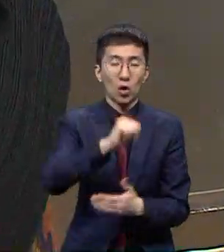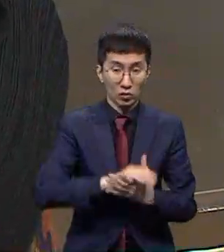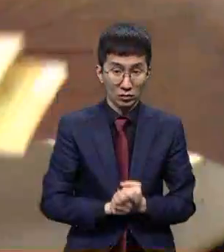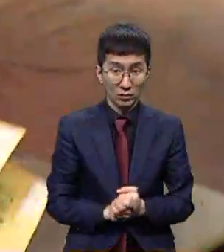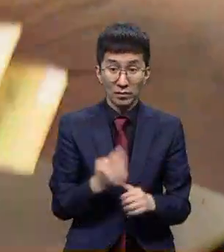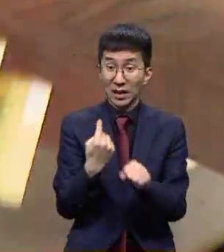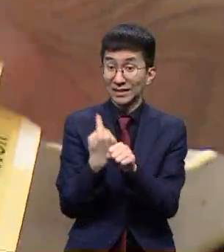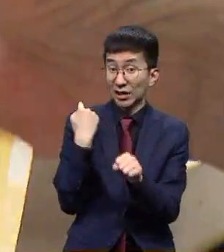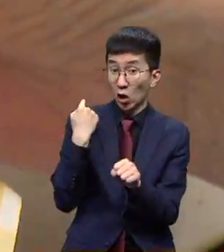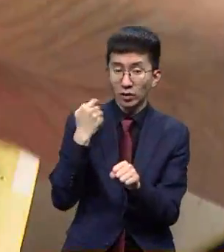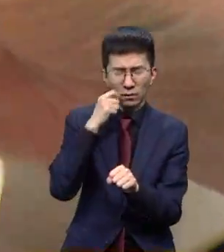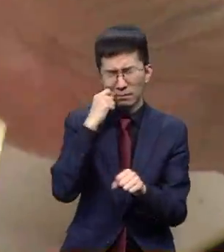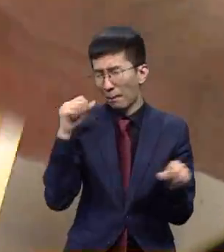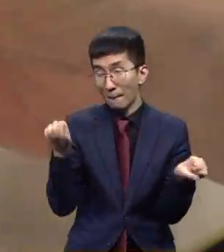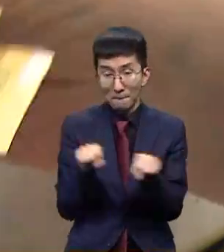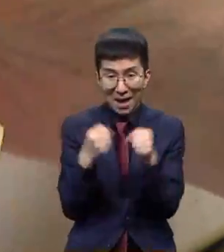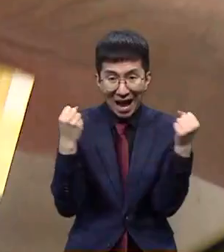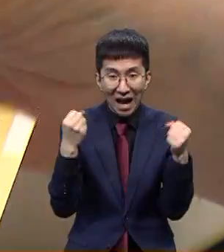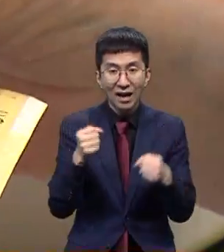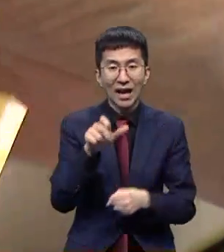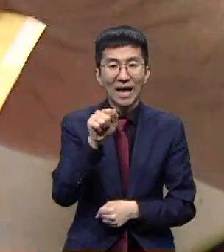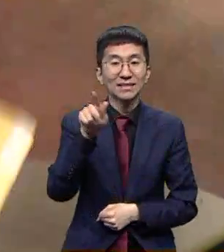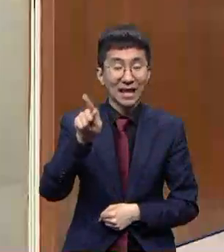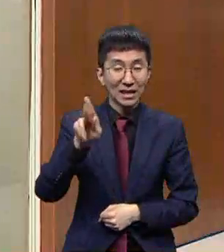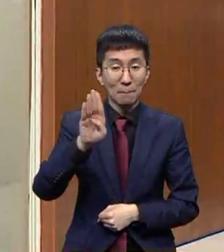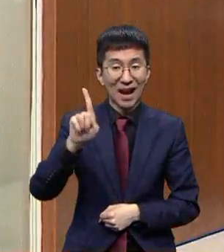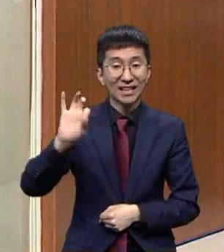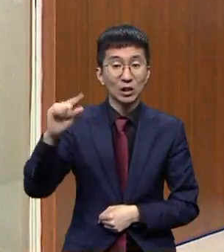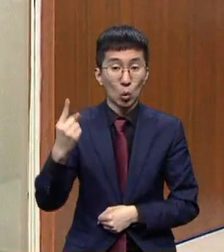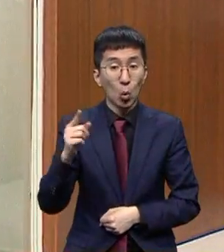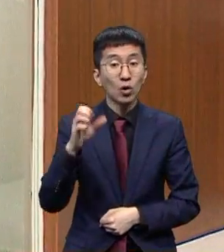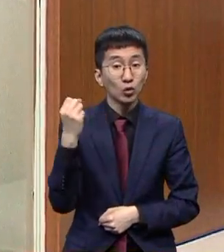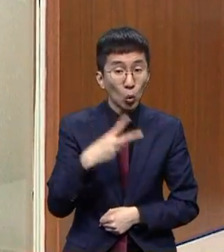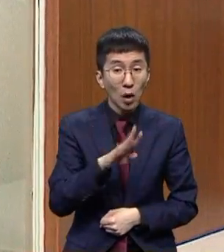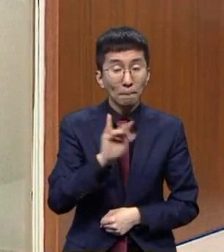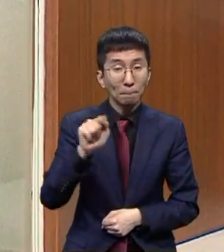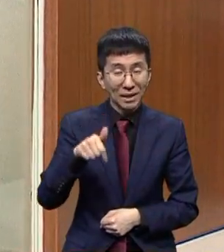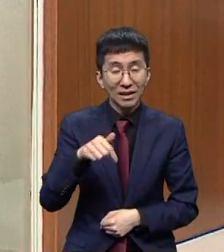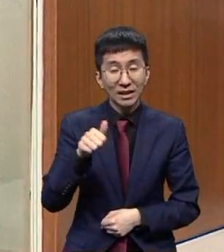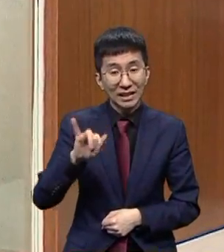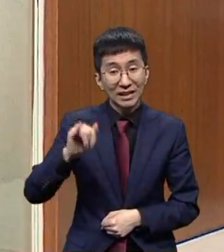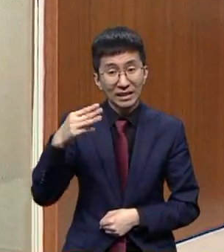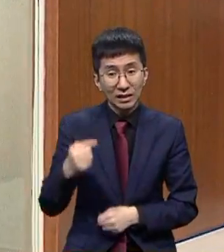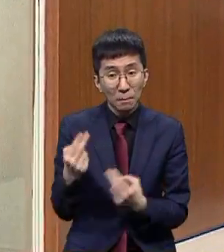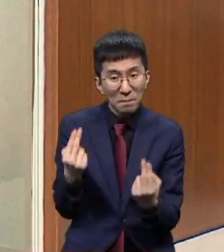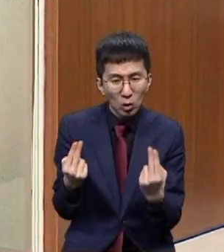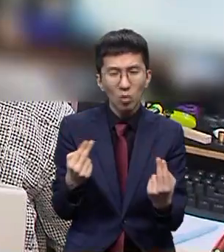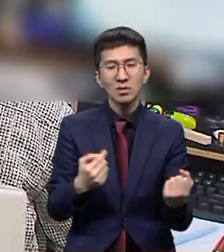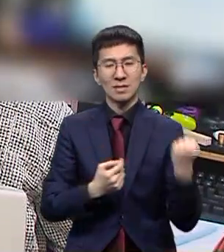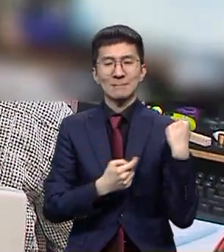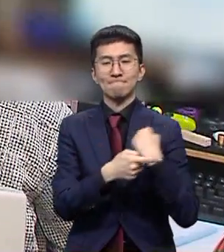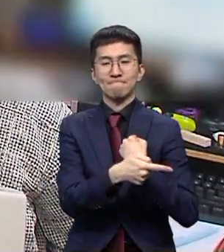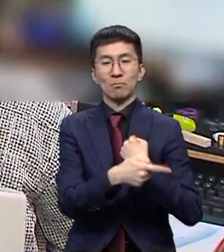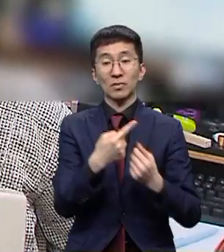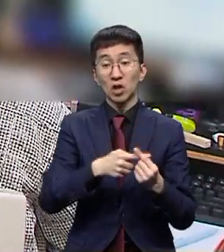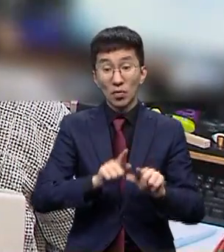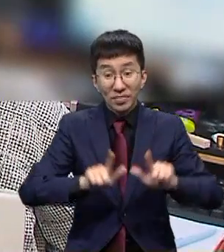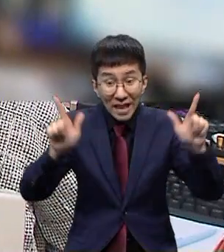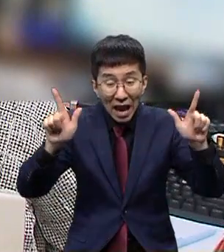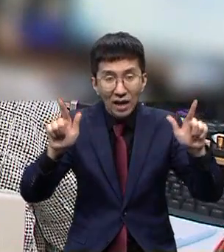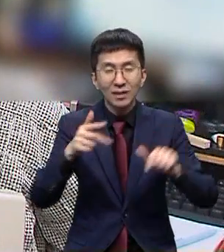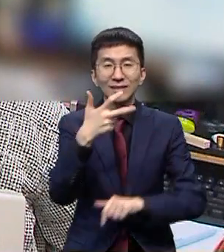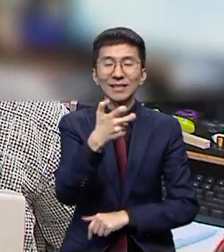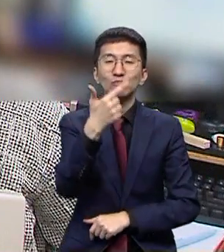지난해 청약 열풍을 일으킨 SK바이오팜, 빅히트 엔터테인먼트보다 많은 액수입니다. 첫날 경쟁률은 76대